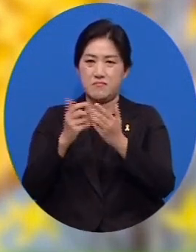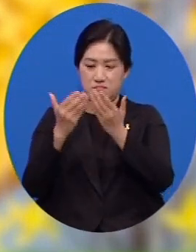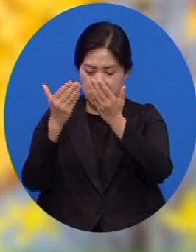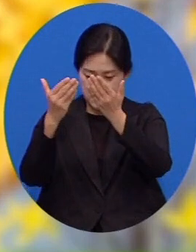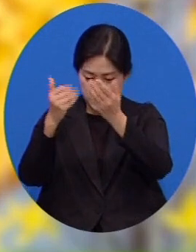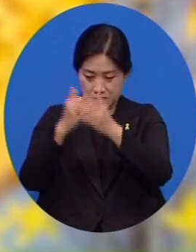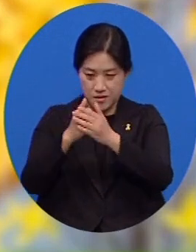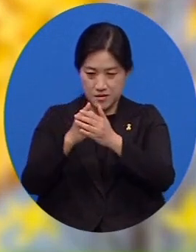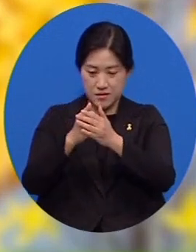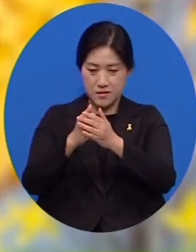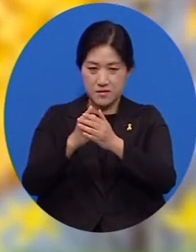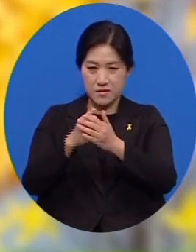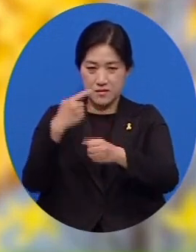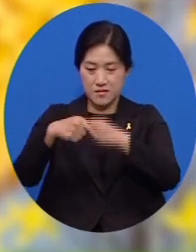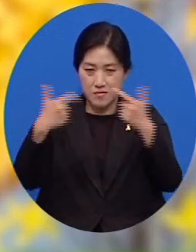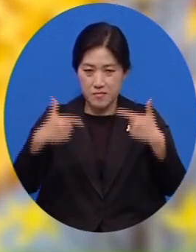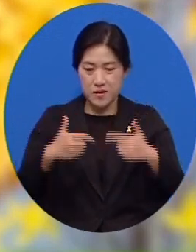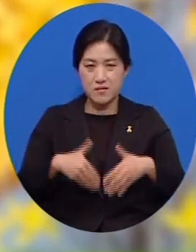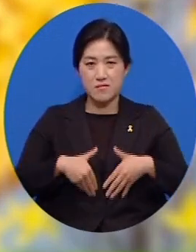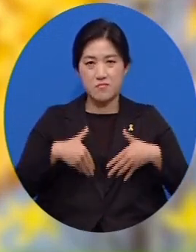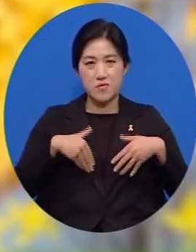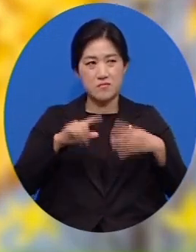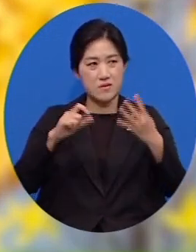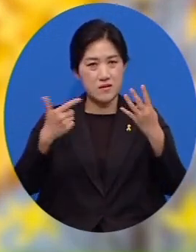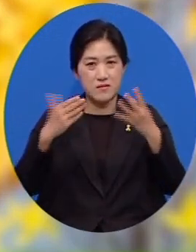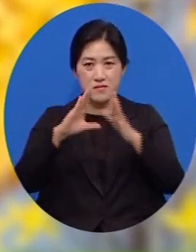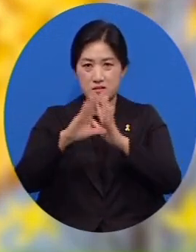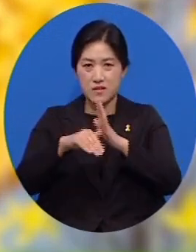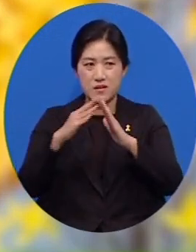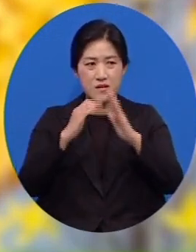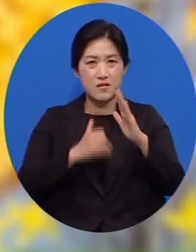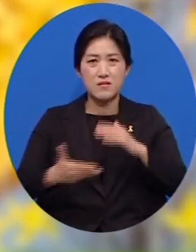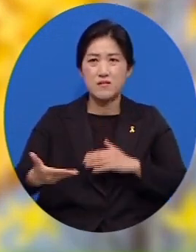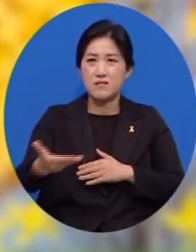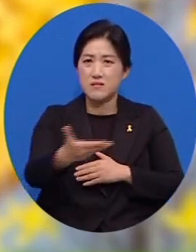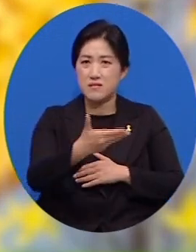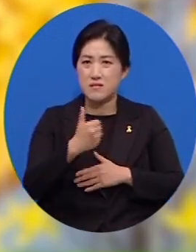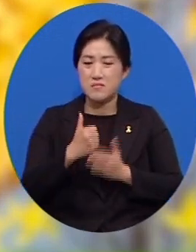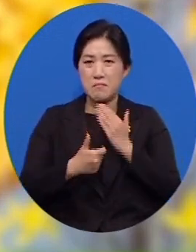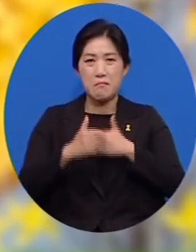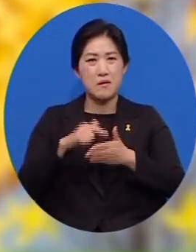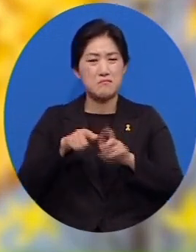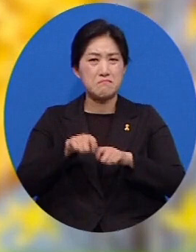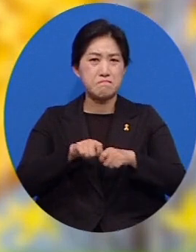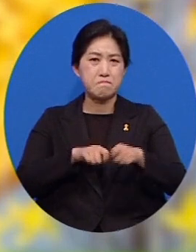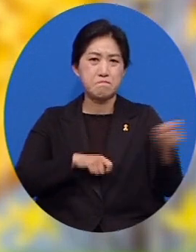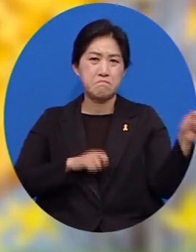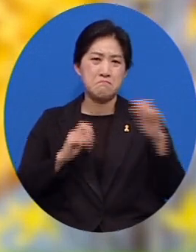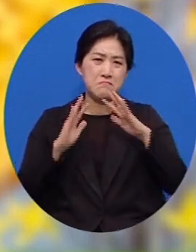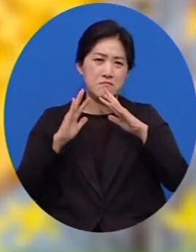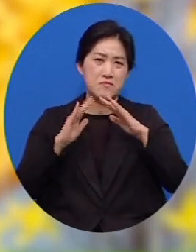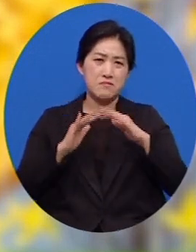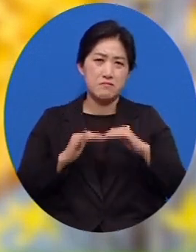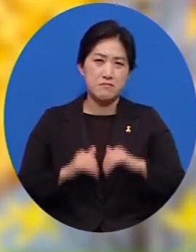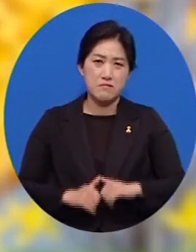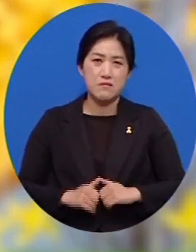해마다 이맘때가 되면 가족 여러분의 가슴이 찢어지고 무너져 내림을